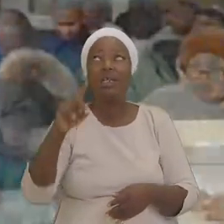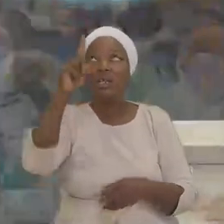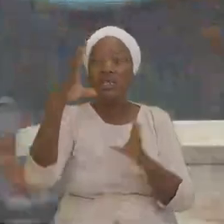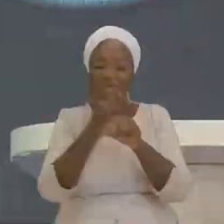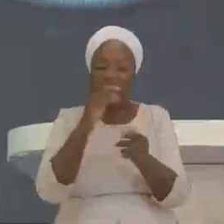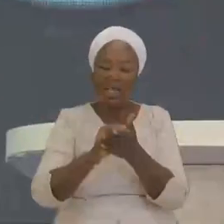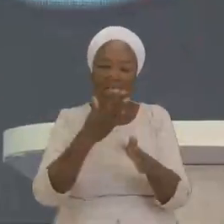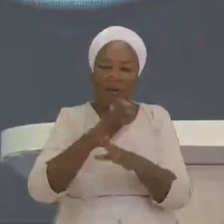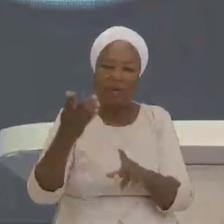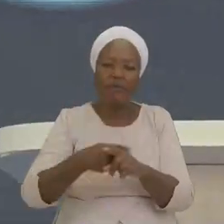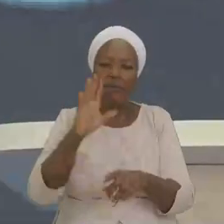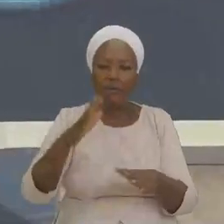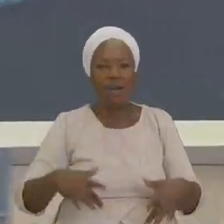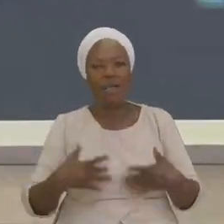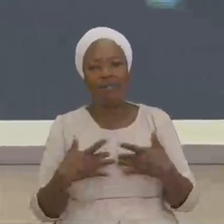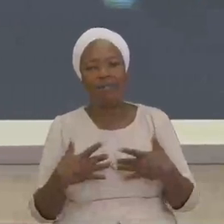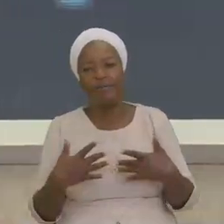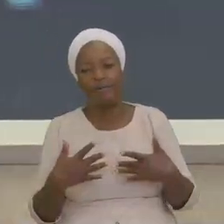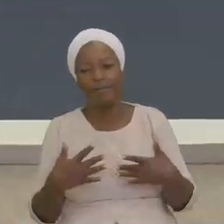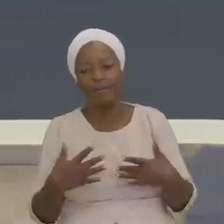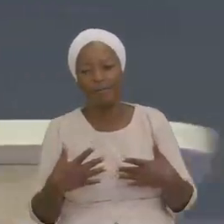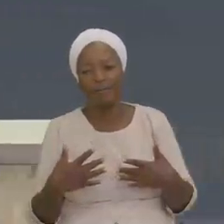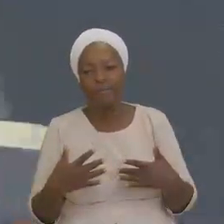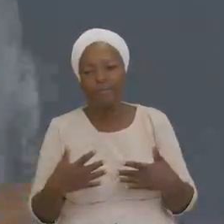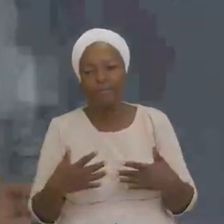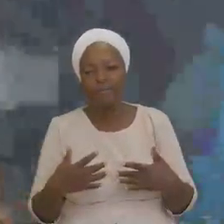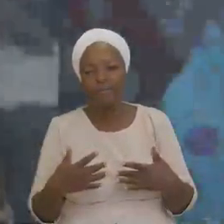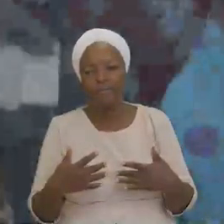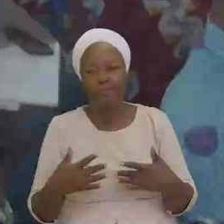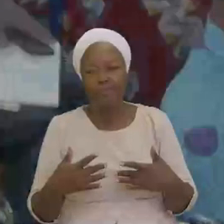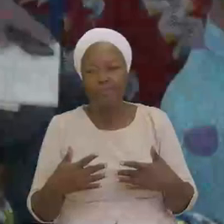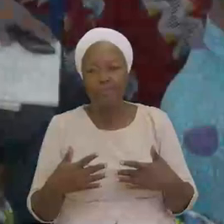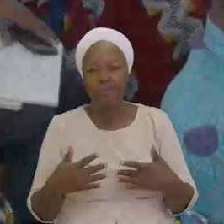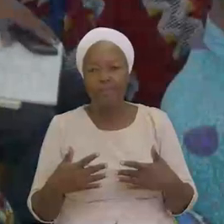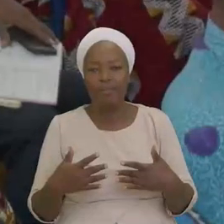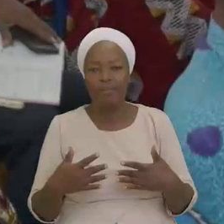marques du vieil homme. Il ôte ça de ta vie.